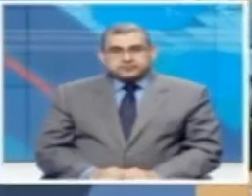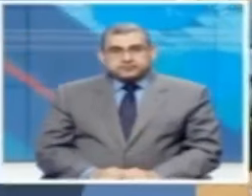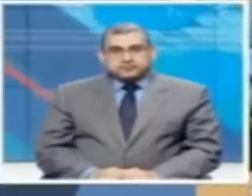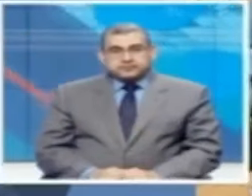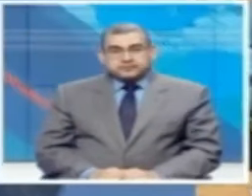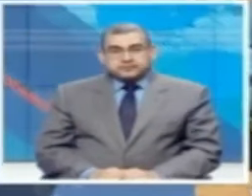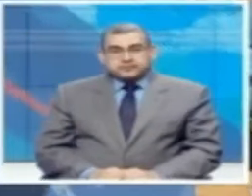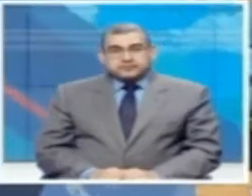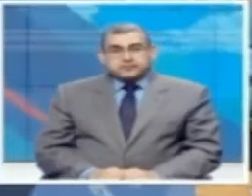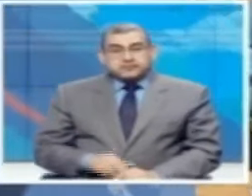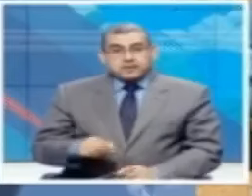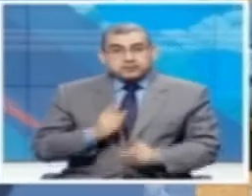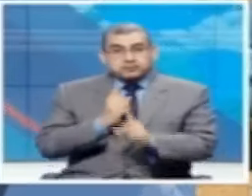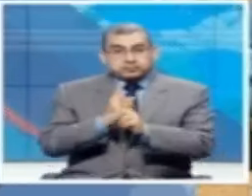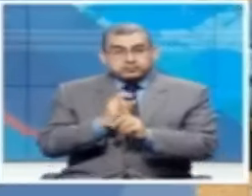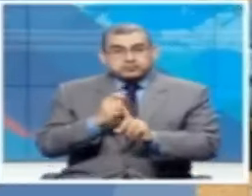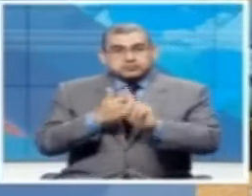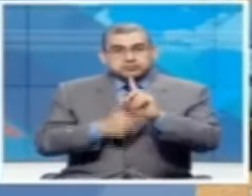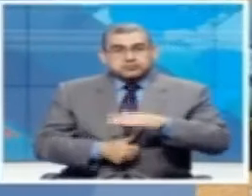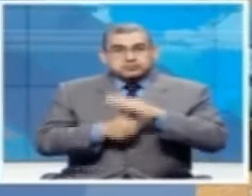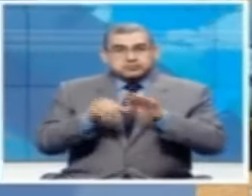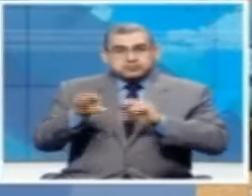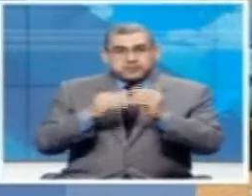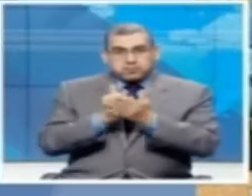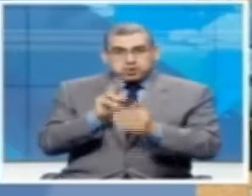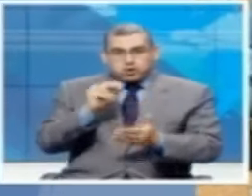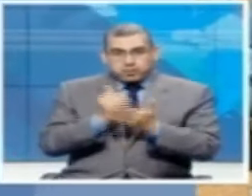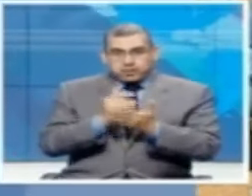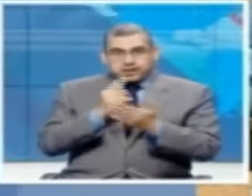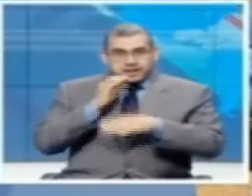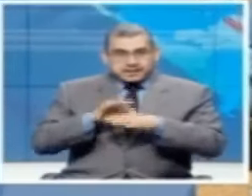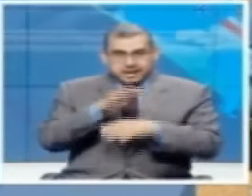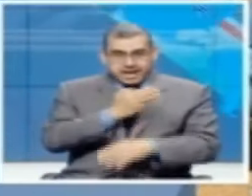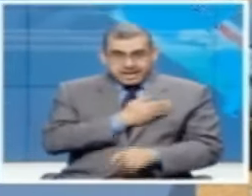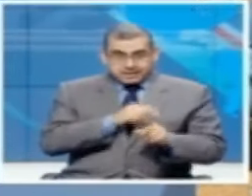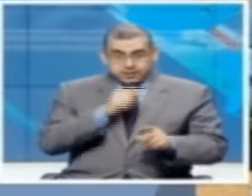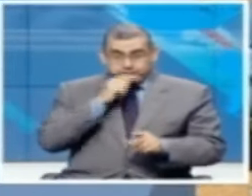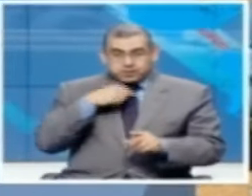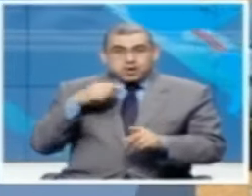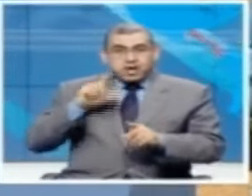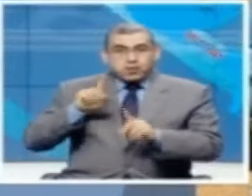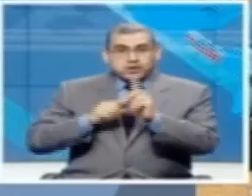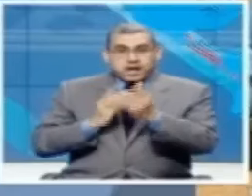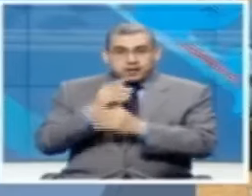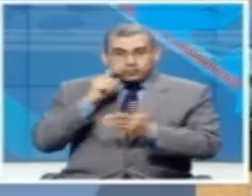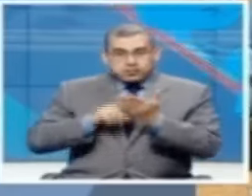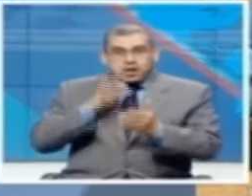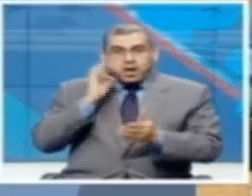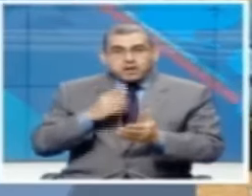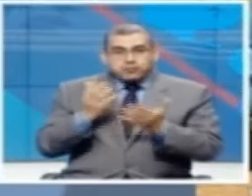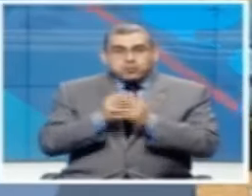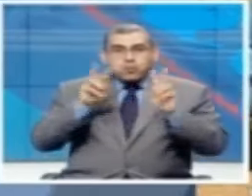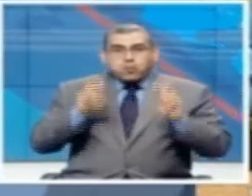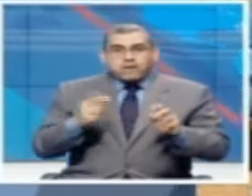الناجزه خلال لقائه مع كبيره منسق الامم المتحده للشؤون الانسانيه في غزه شكري يؤكد حتميه تحقيق الوقف